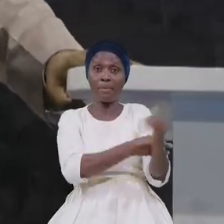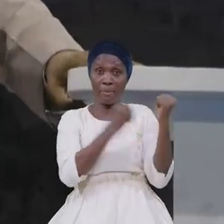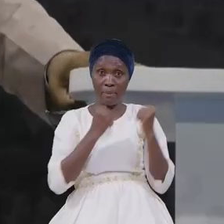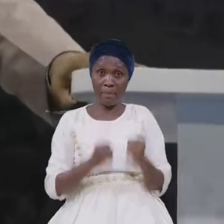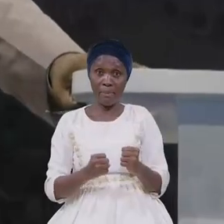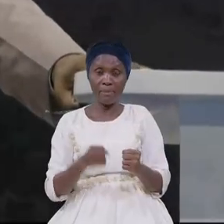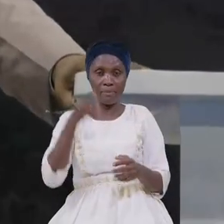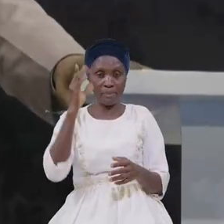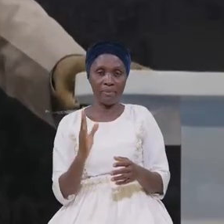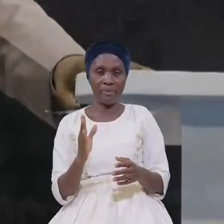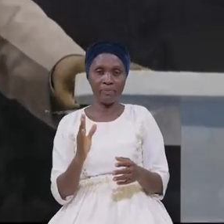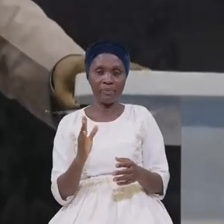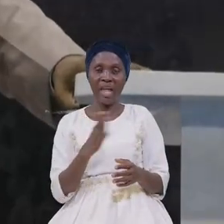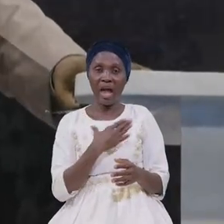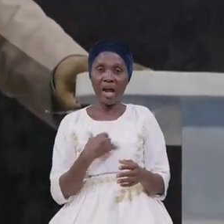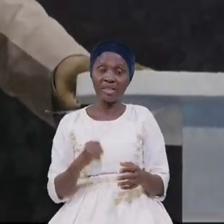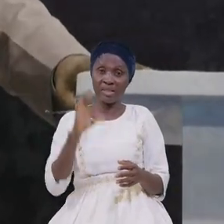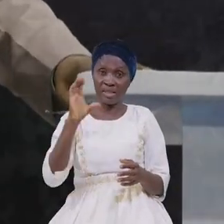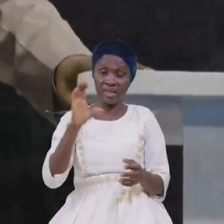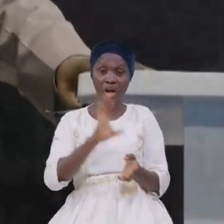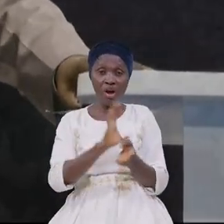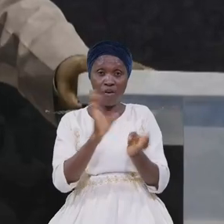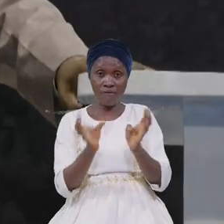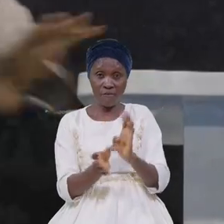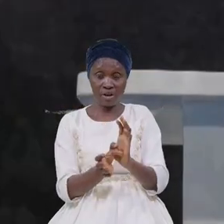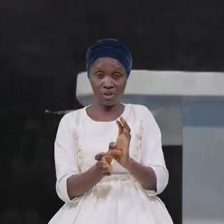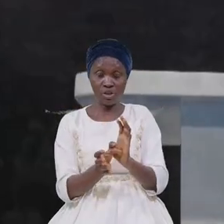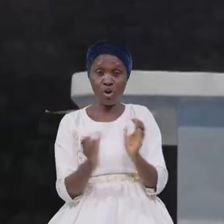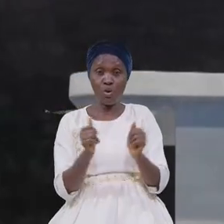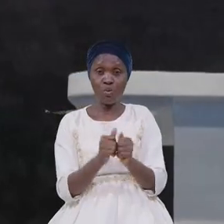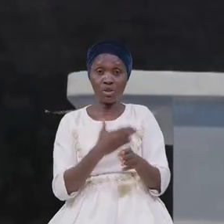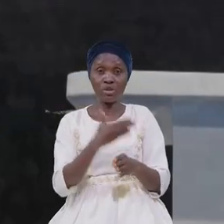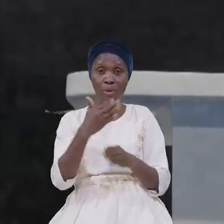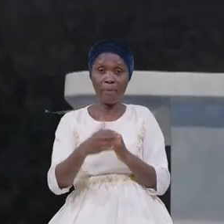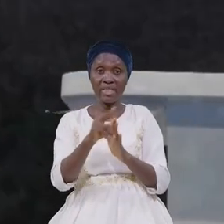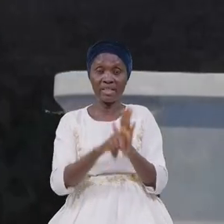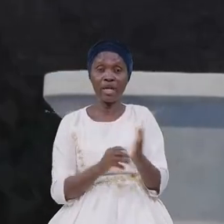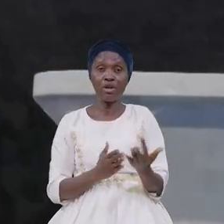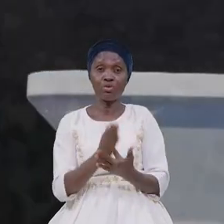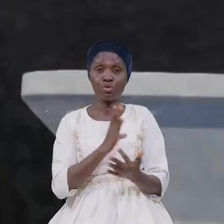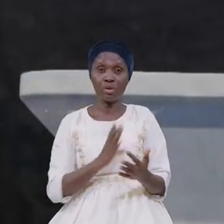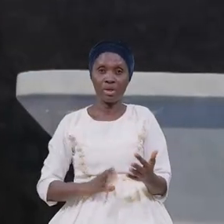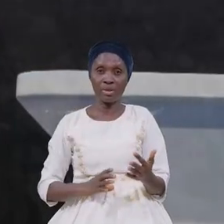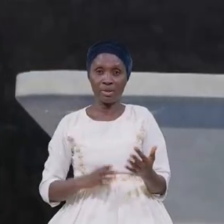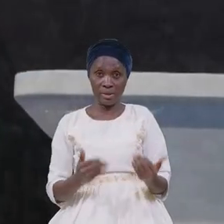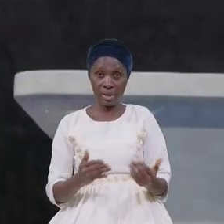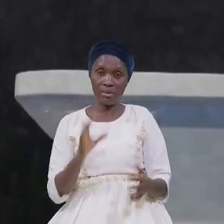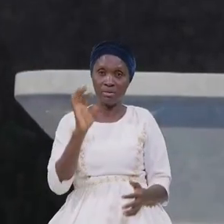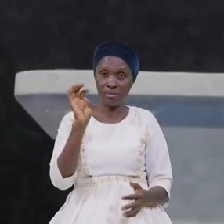d'exception. Il y a ce qui est là, la conversion complète par Christ